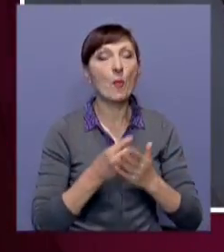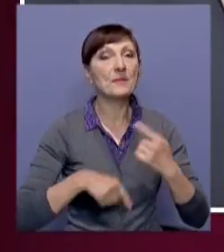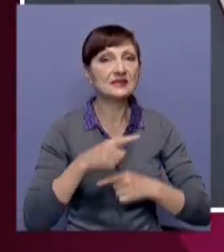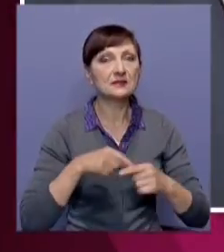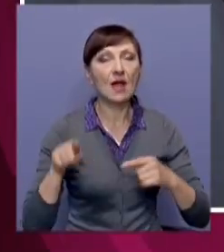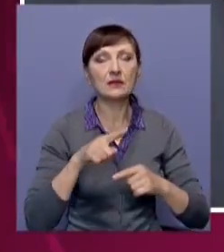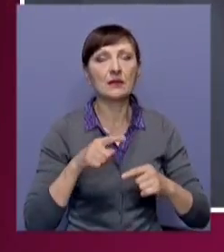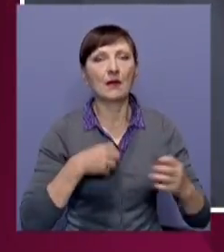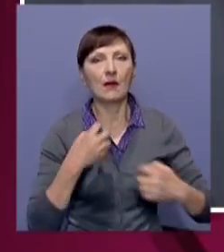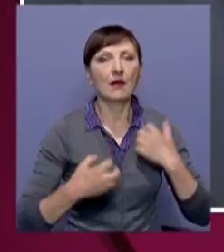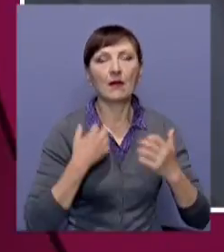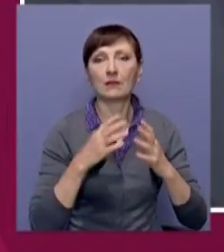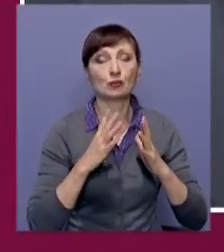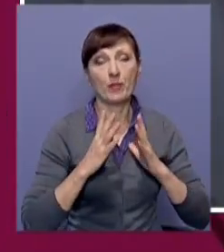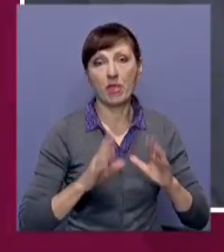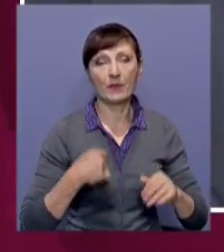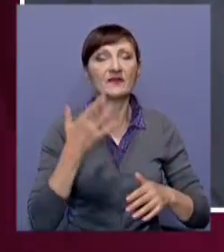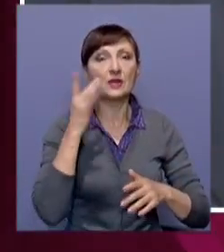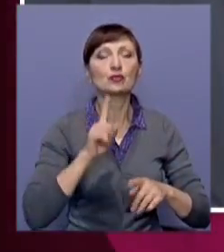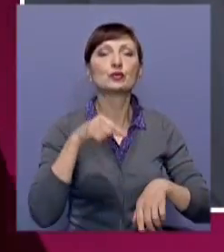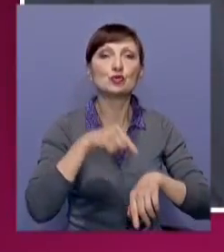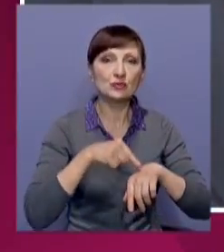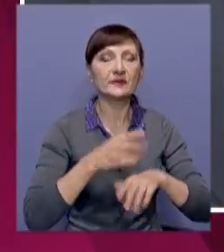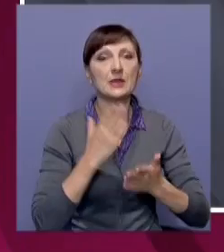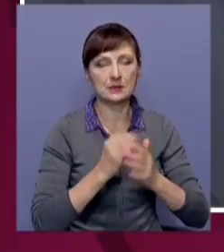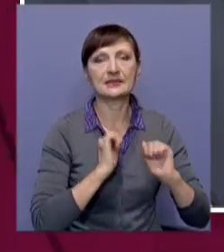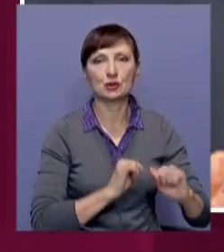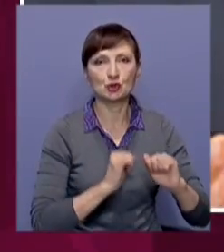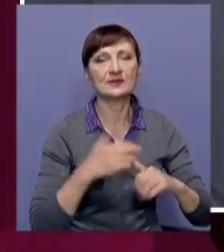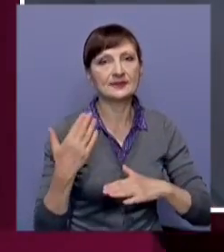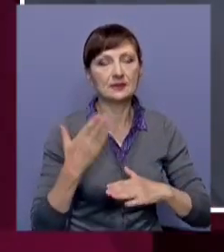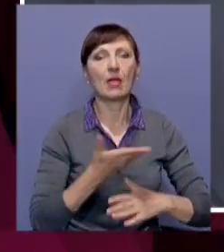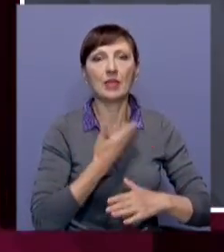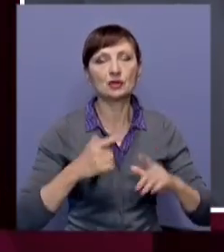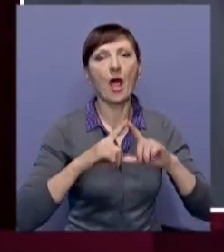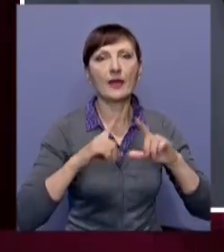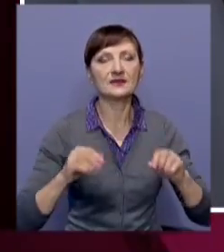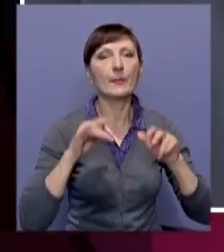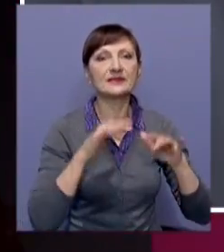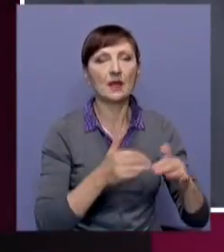не оглядывались назад, они всегда чувствовали защищенность со стороны нашего агентства